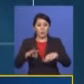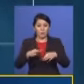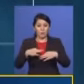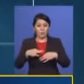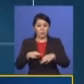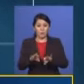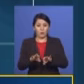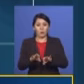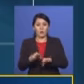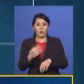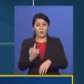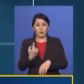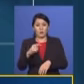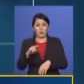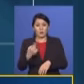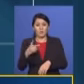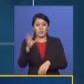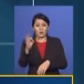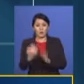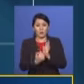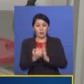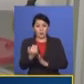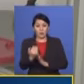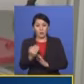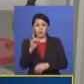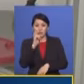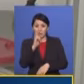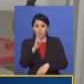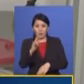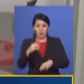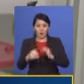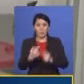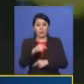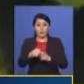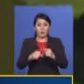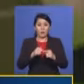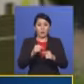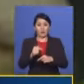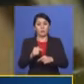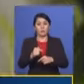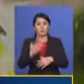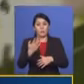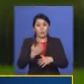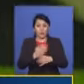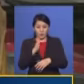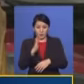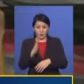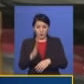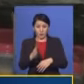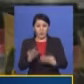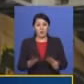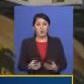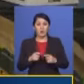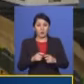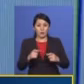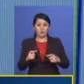қызметі 1,2%-ға өсті. Демек, шағын орта бизнестің әлденуіне үлкен сеп. Тиісінше тұрғындардың тұрмысы